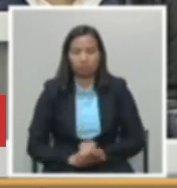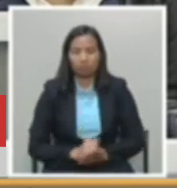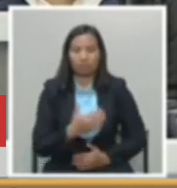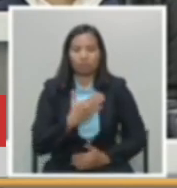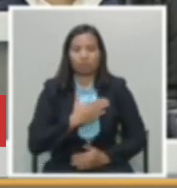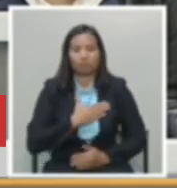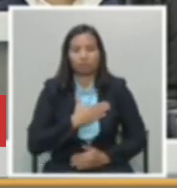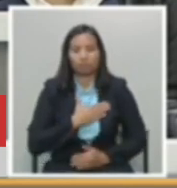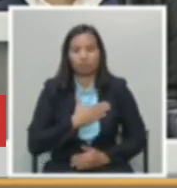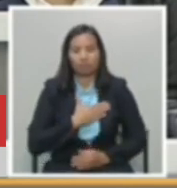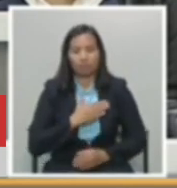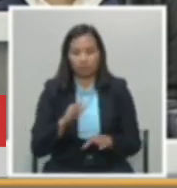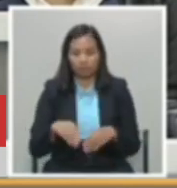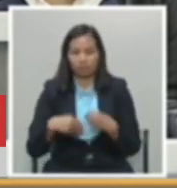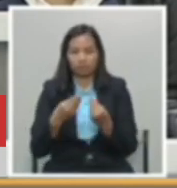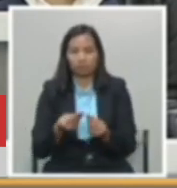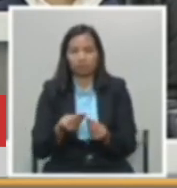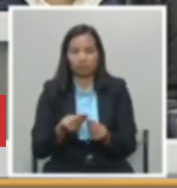เราจะ